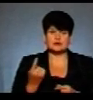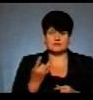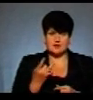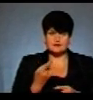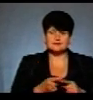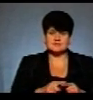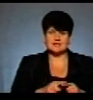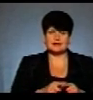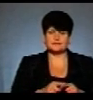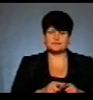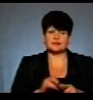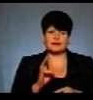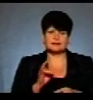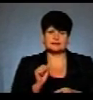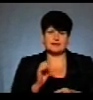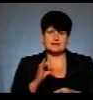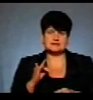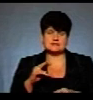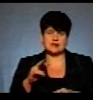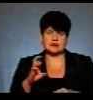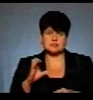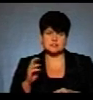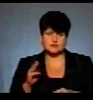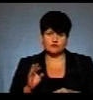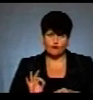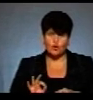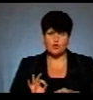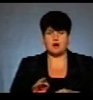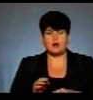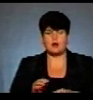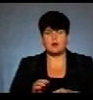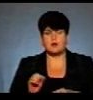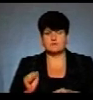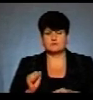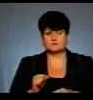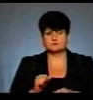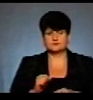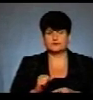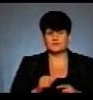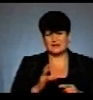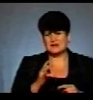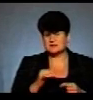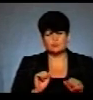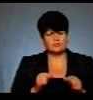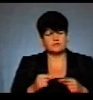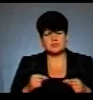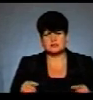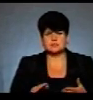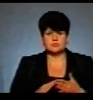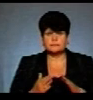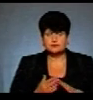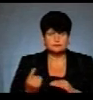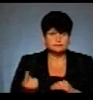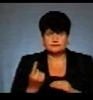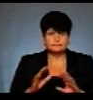От варто дуже розрізняти булінг і насильство, тому що насильство може виникати в різних ситуаціях, і якщо це